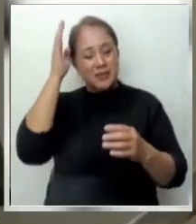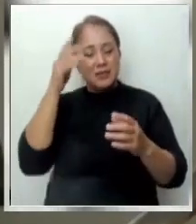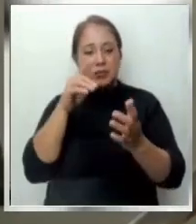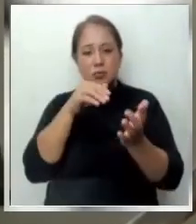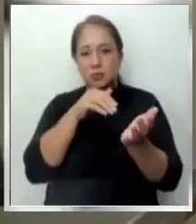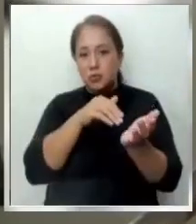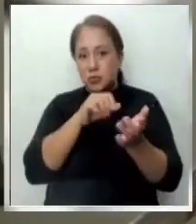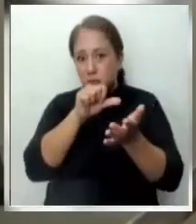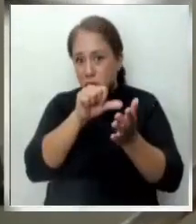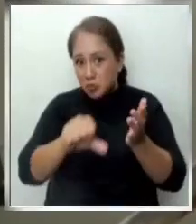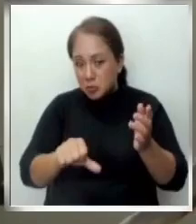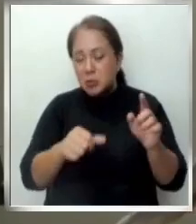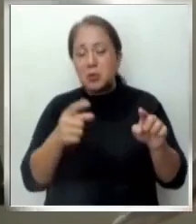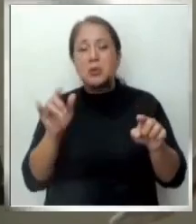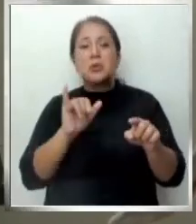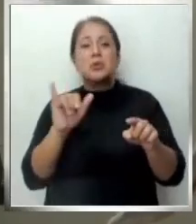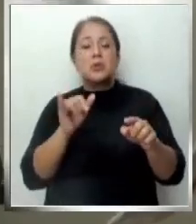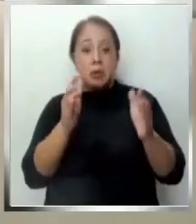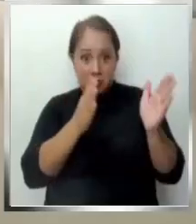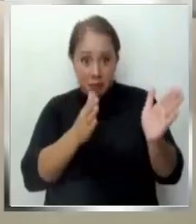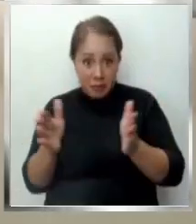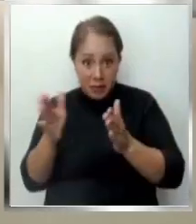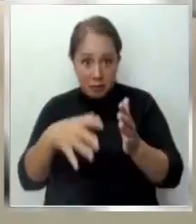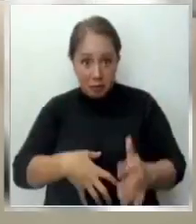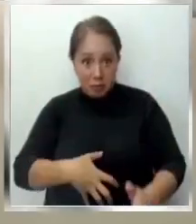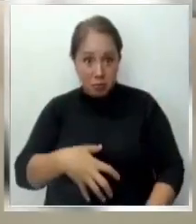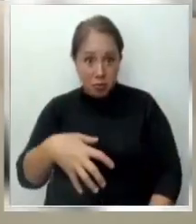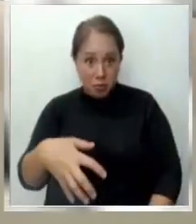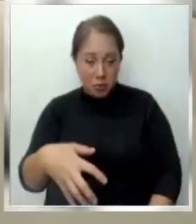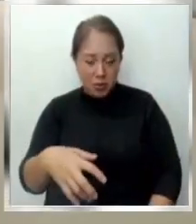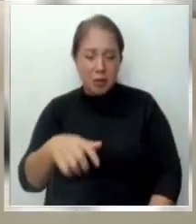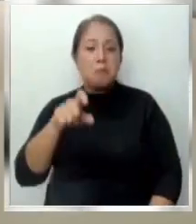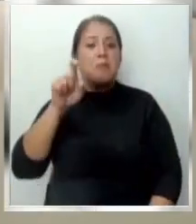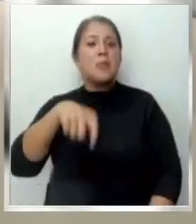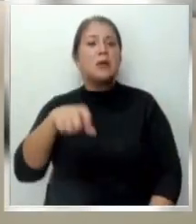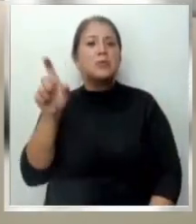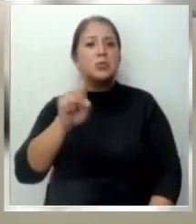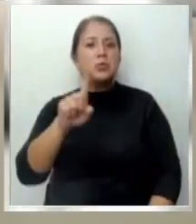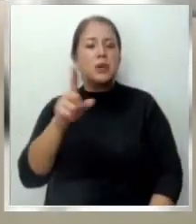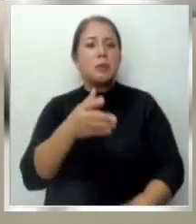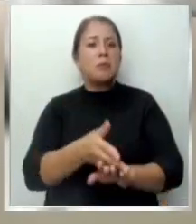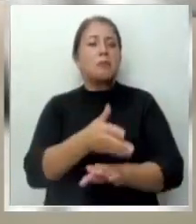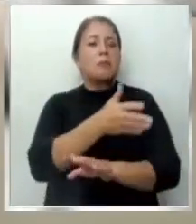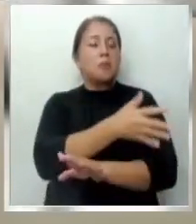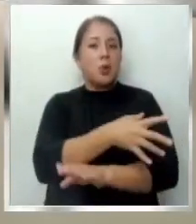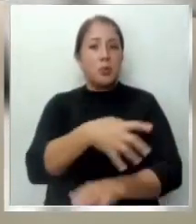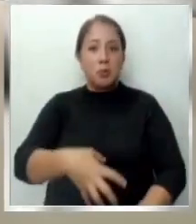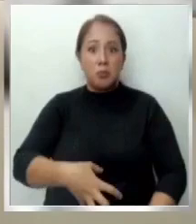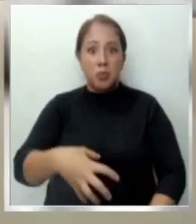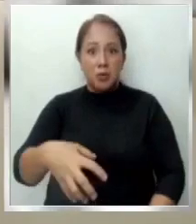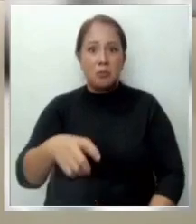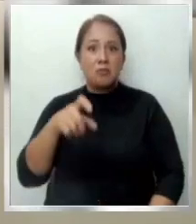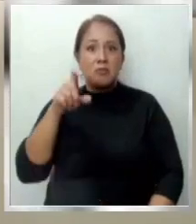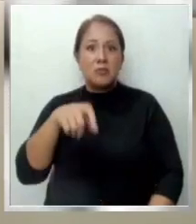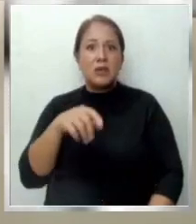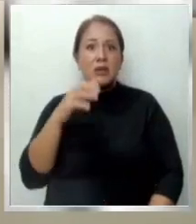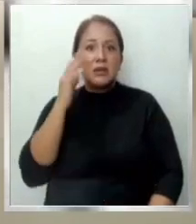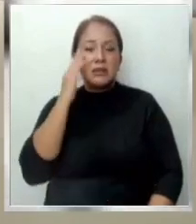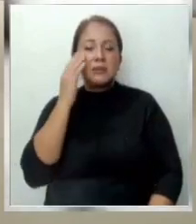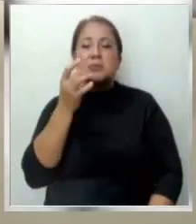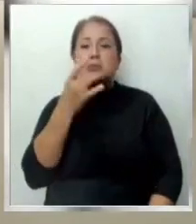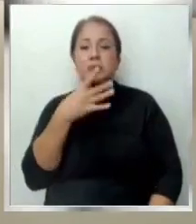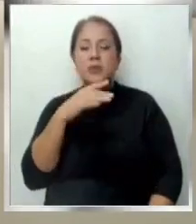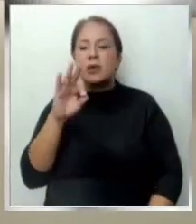taong nagpaplanong magbuntis. Kailangan, prior na magbuntis sila, nakakainom na sila ng folic